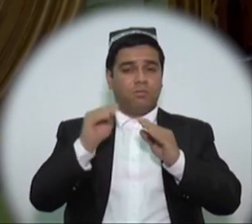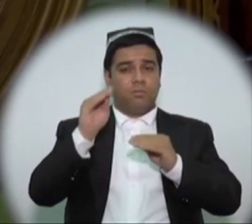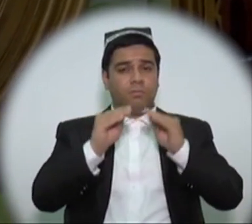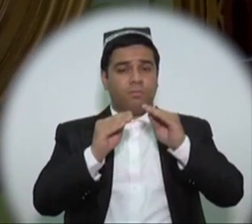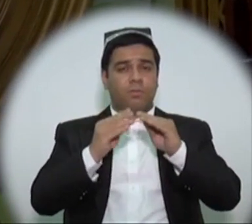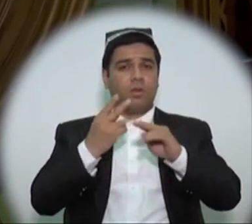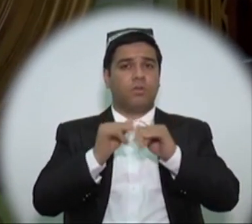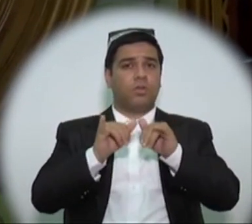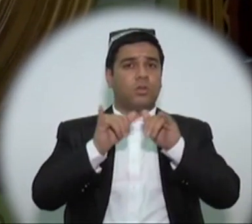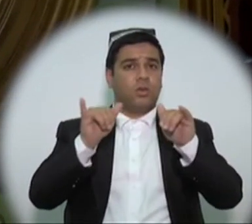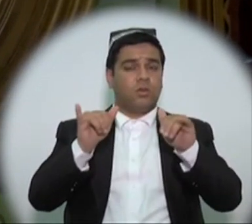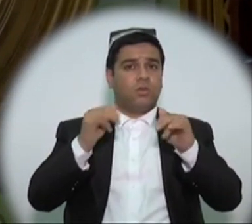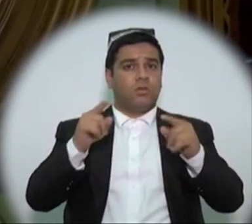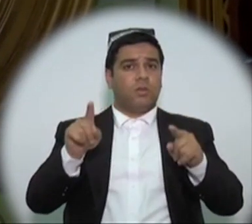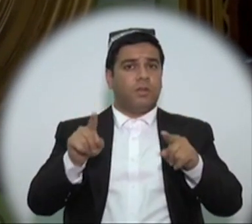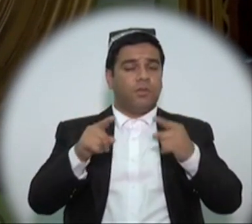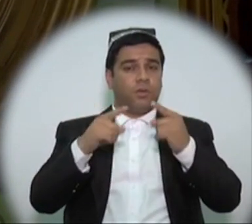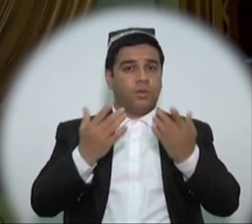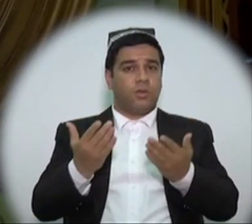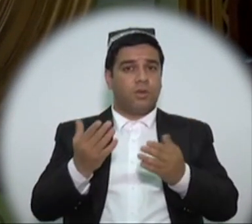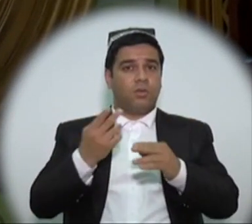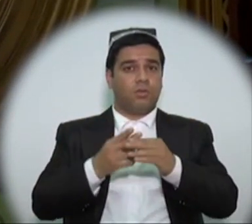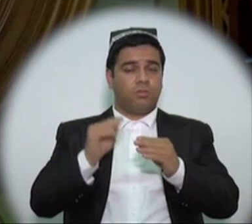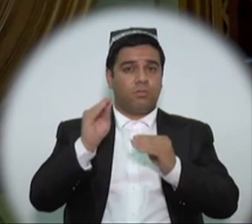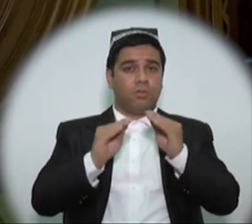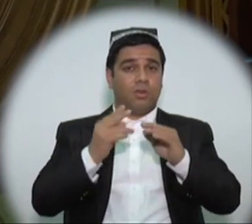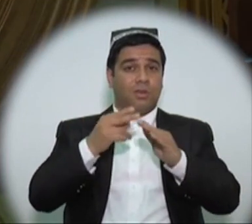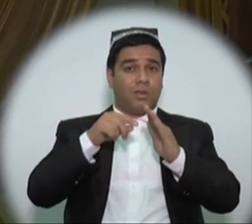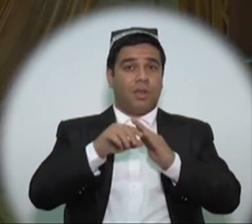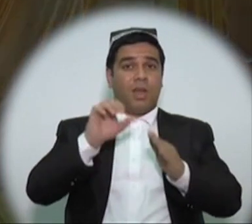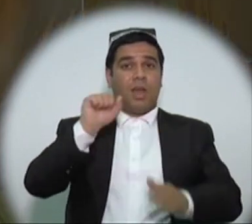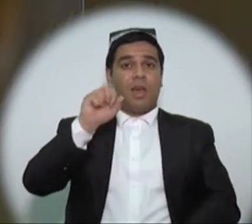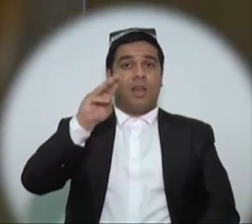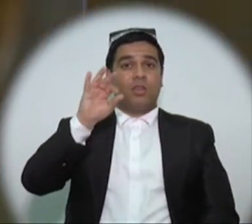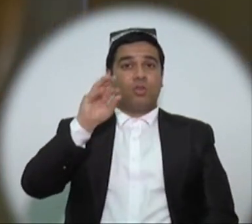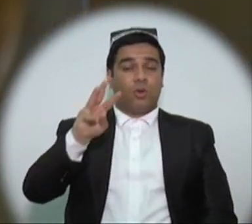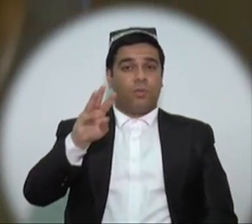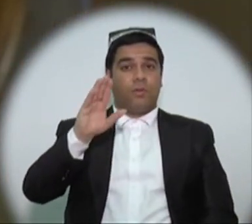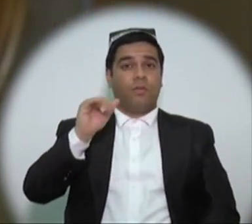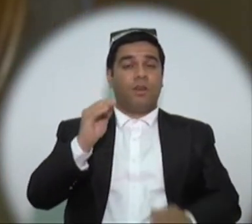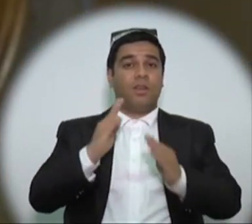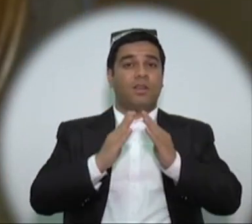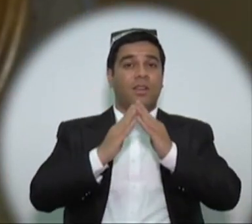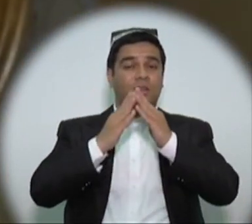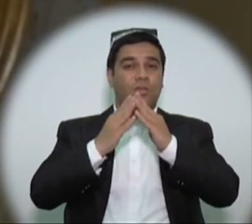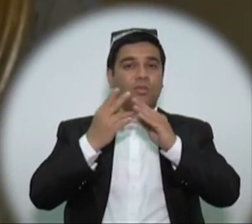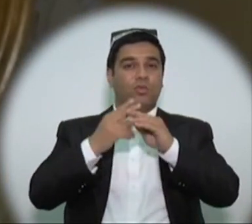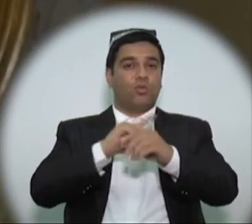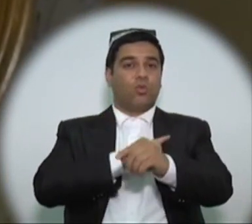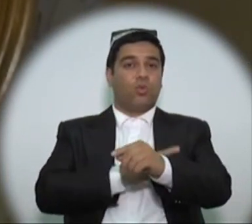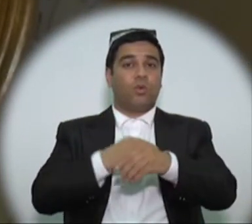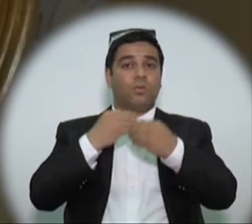tajribalarni keng demak tarzda oborib atom va raketalarga uchirishga quvvat